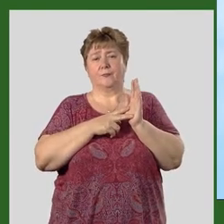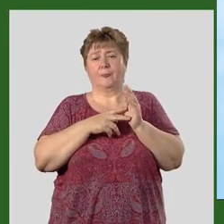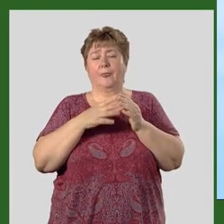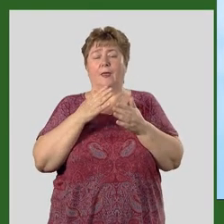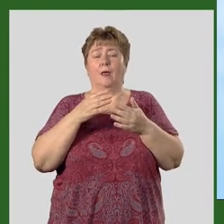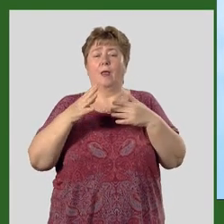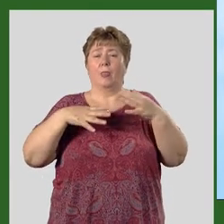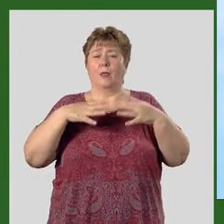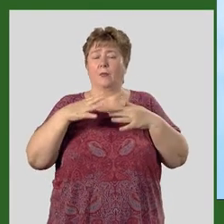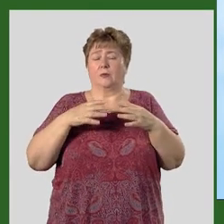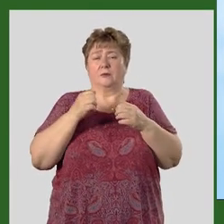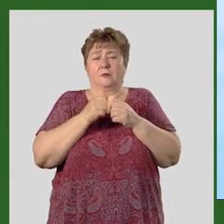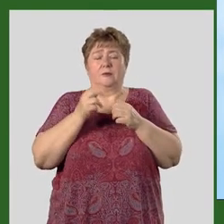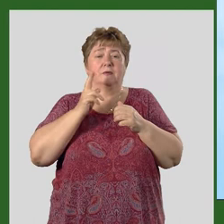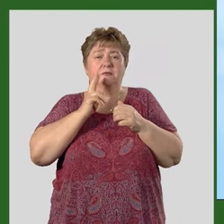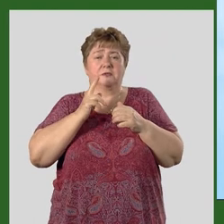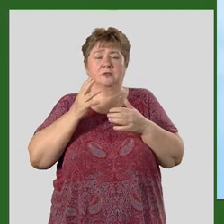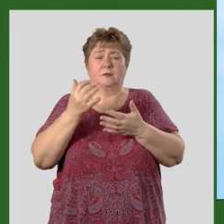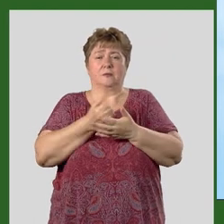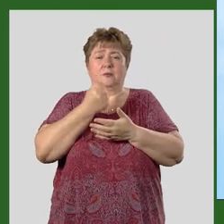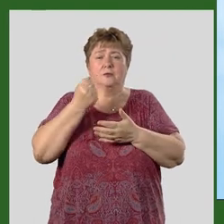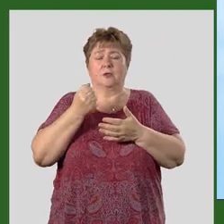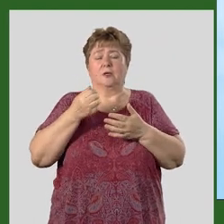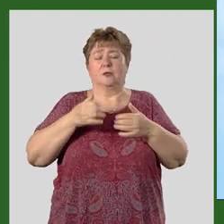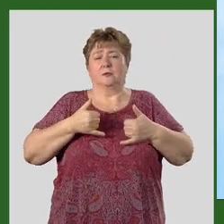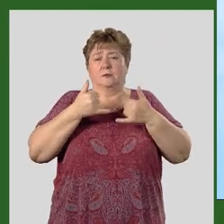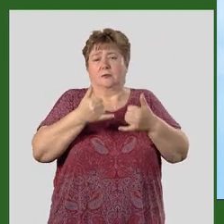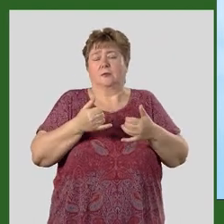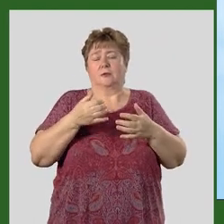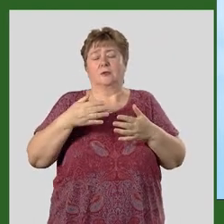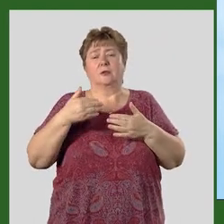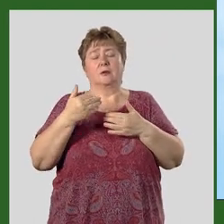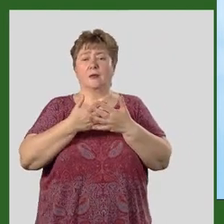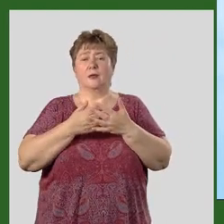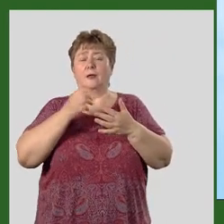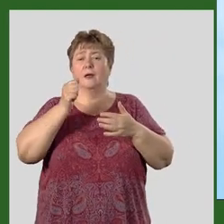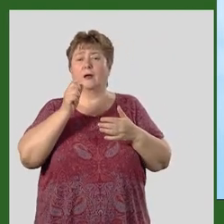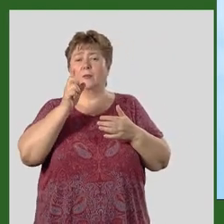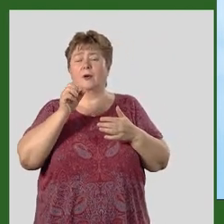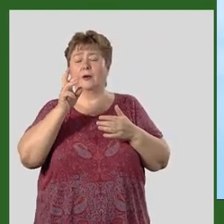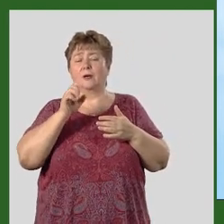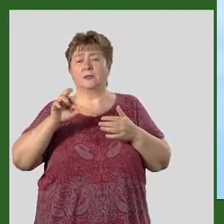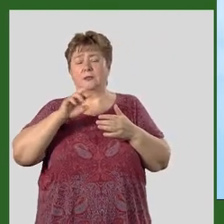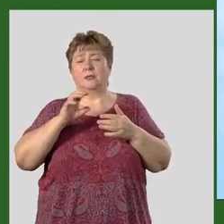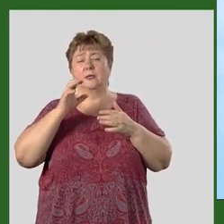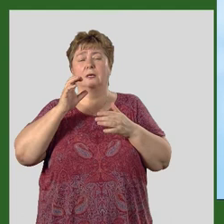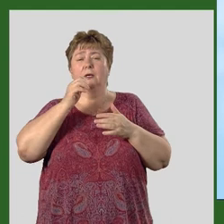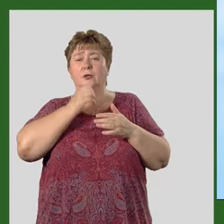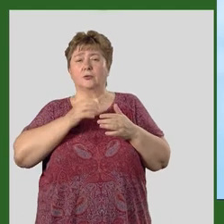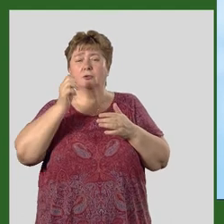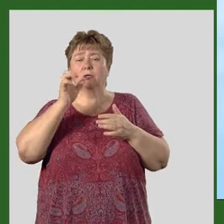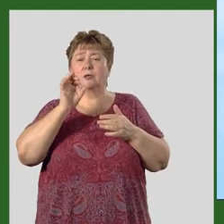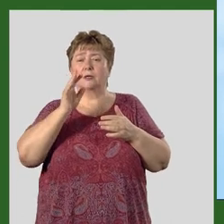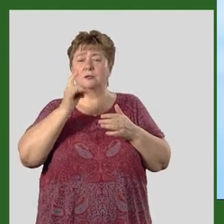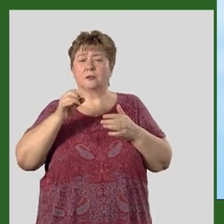197. На практике не всегда достигается многостороннее признание. Например, Абхазия и Южная Осетия, которые